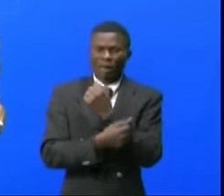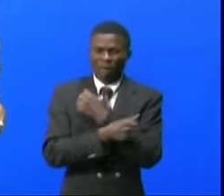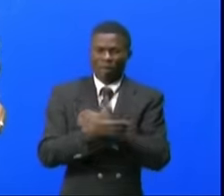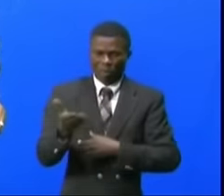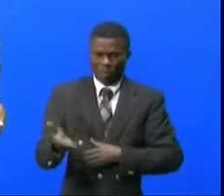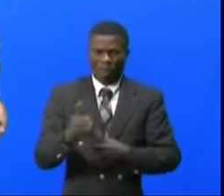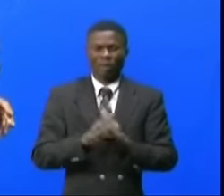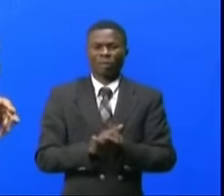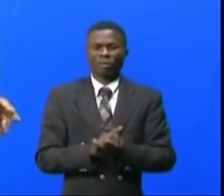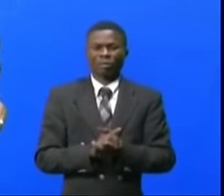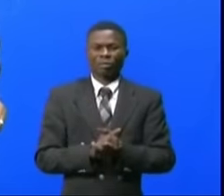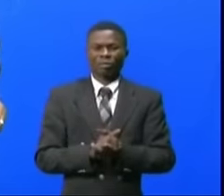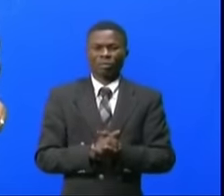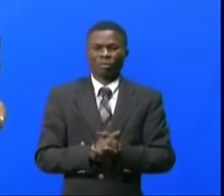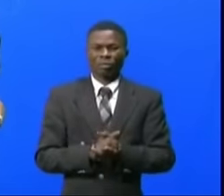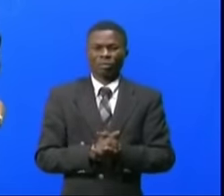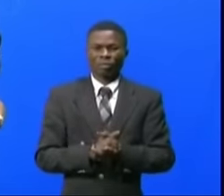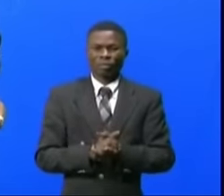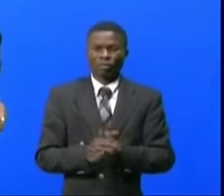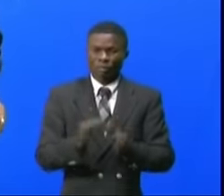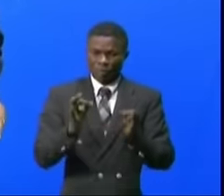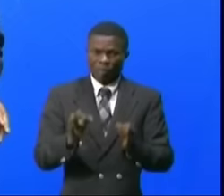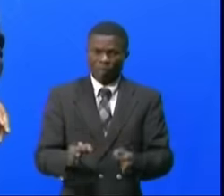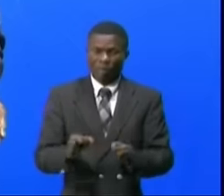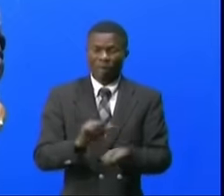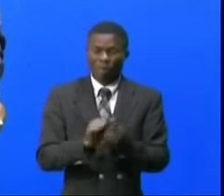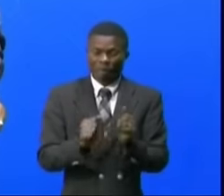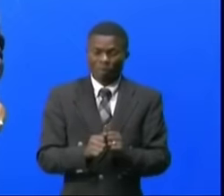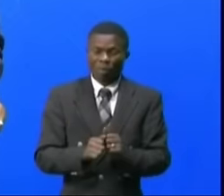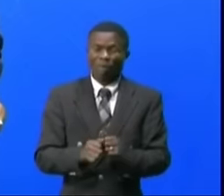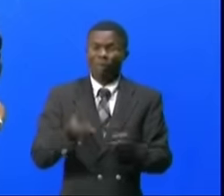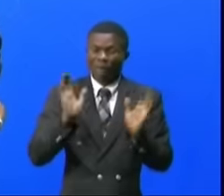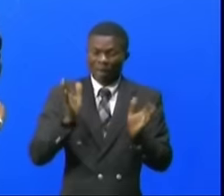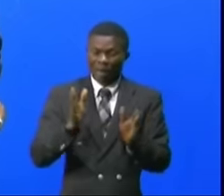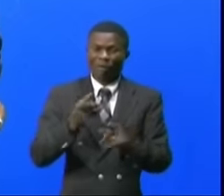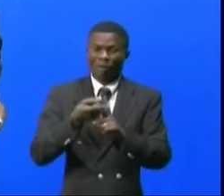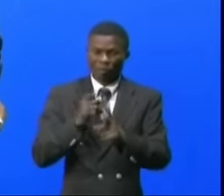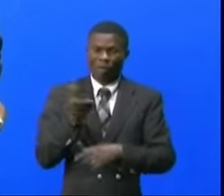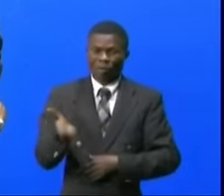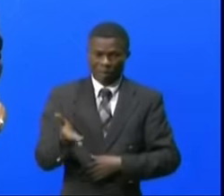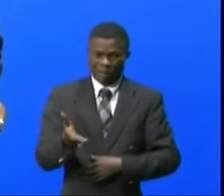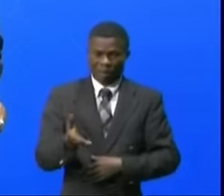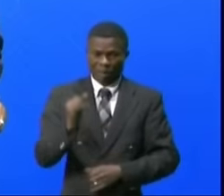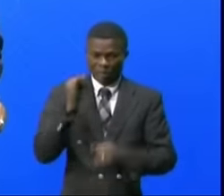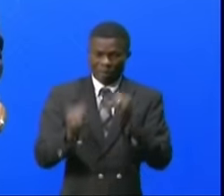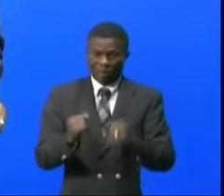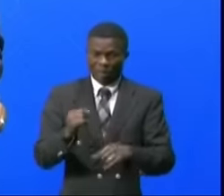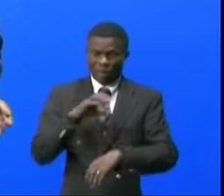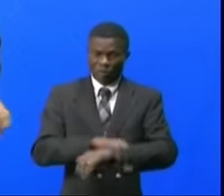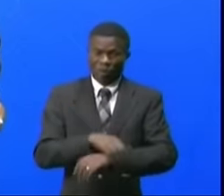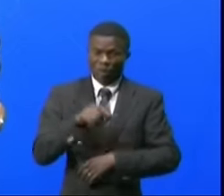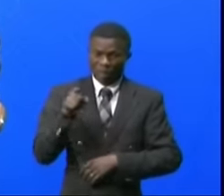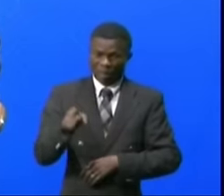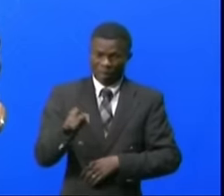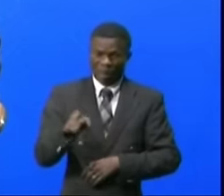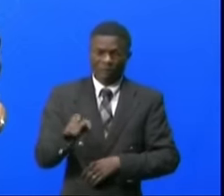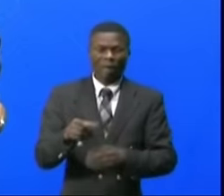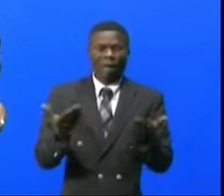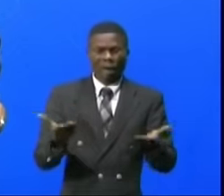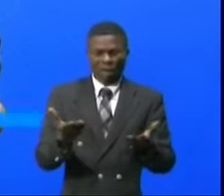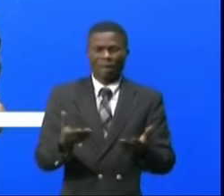millions qui pouvaient, s'ils étaient mis à la disposition de la République, développer